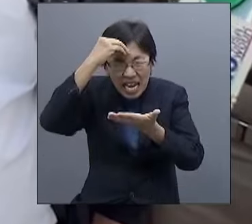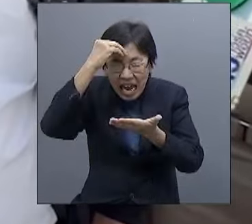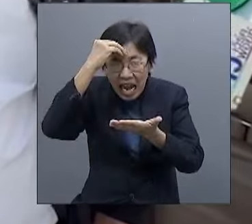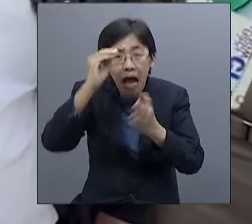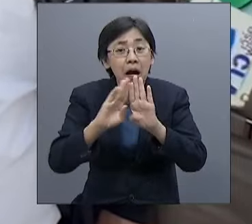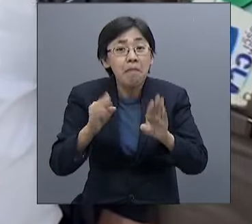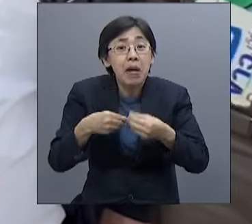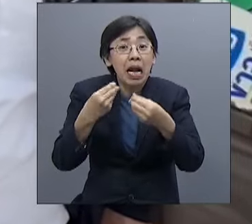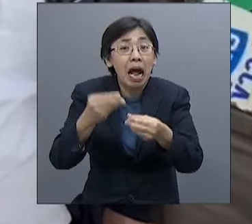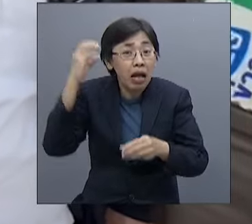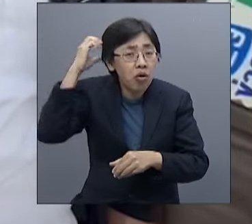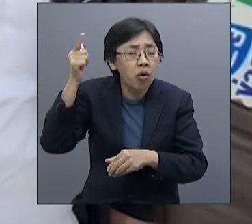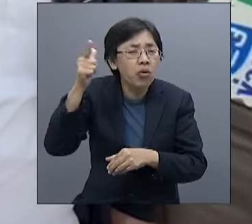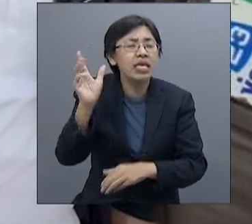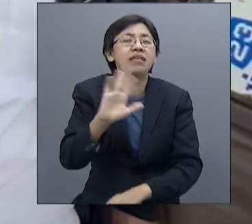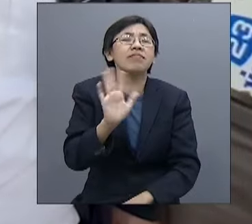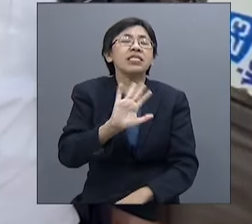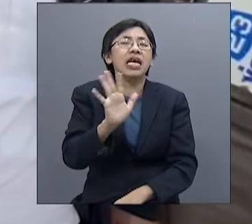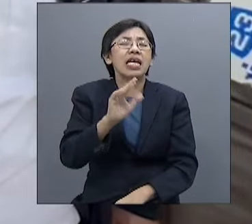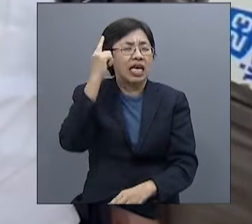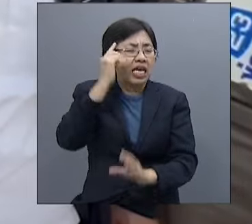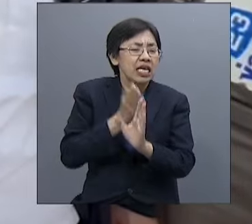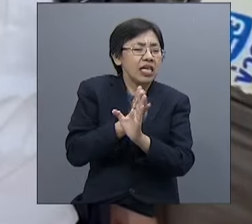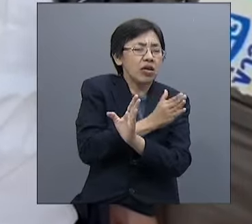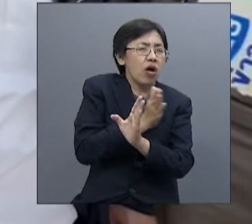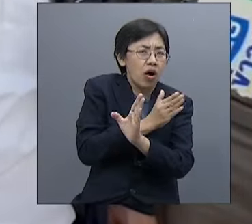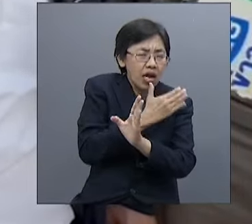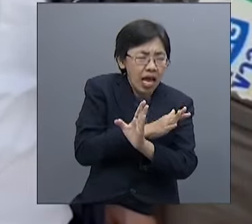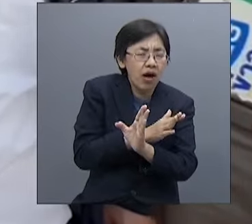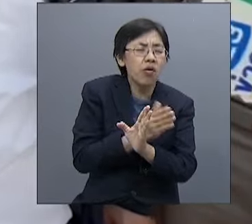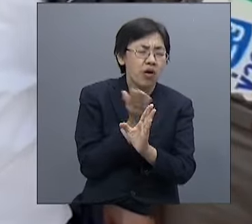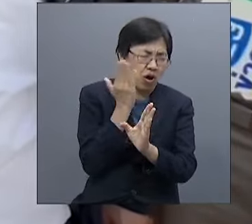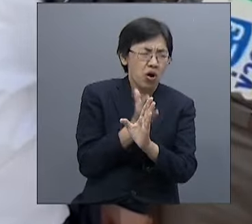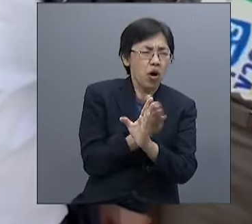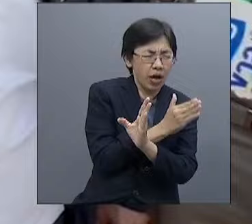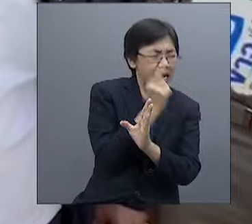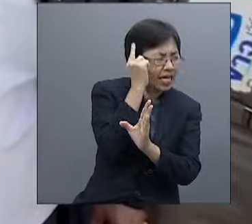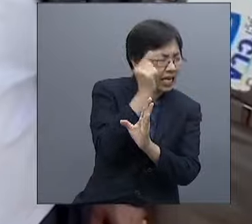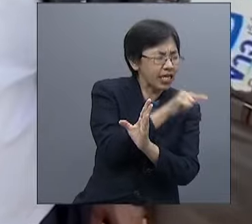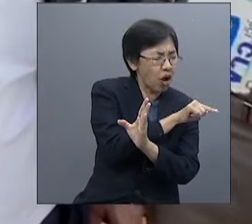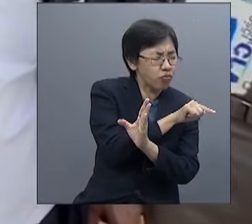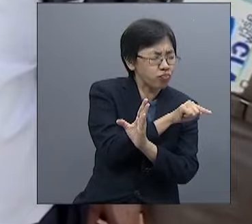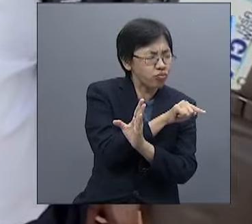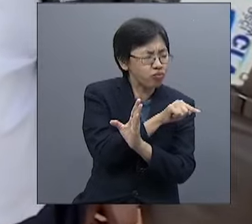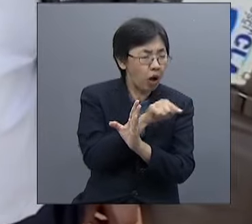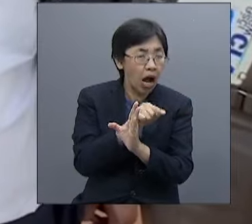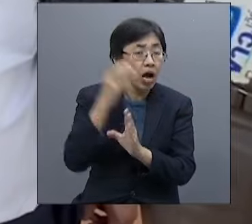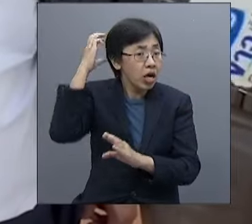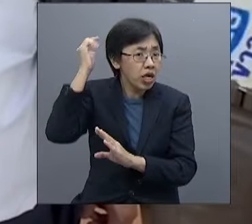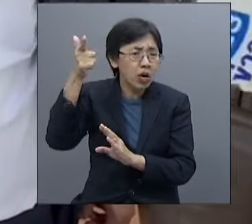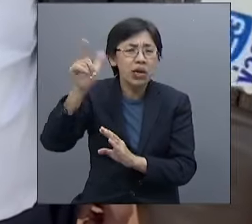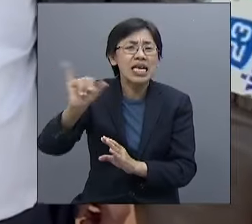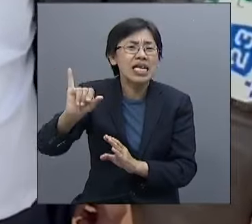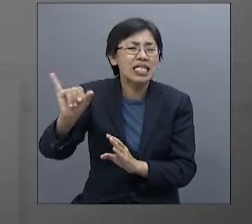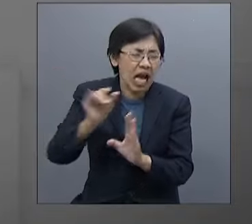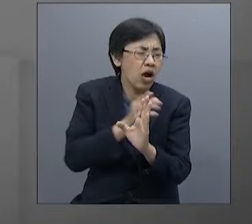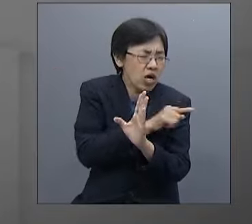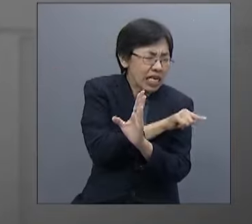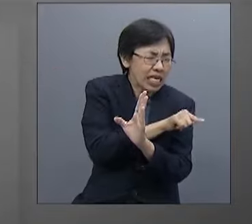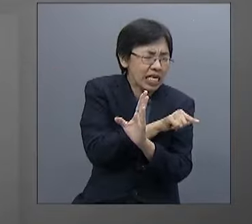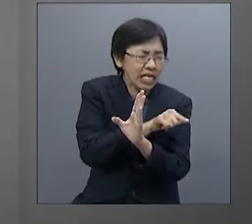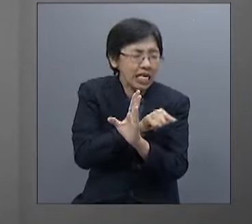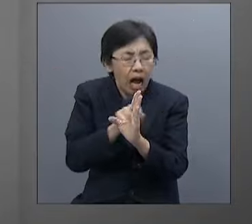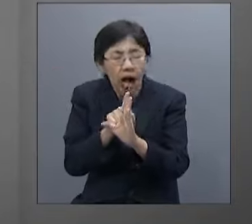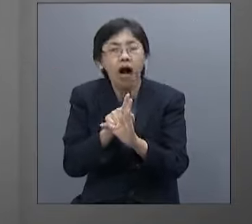เขาเปิดเขาคิดกันมาก่อนเปิดกันมาก่อนแล้วก็ไม่คิดว่าคุณอิงจะมาหรอกครับ